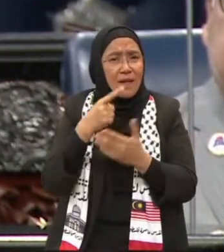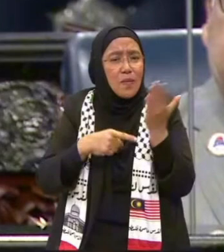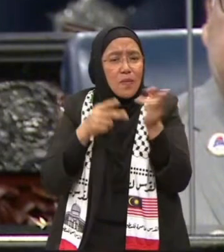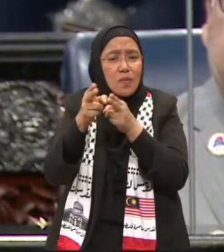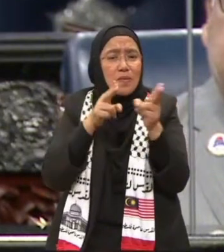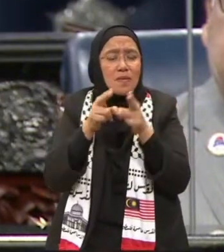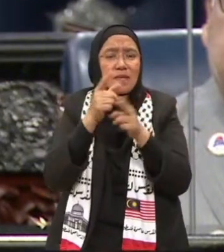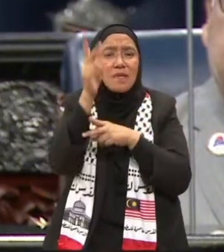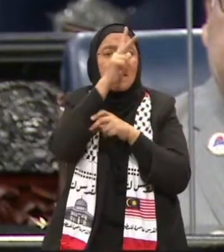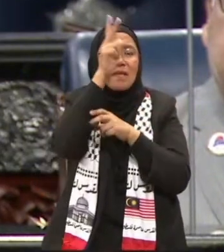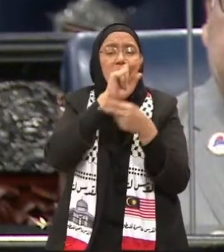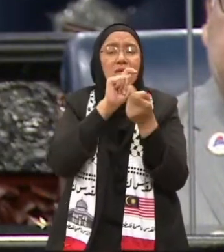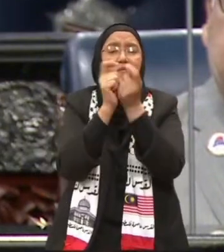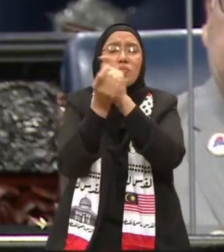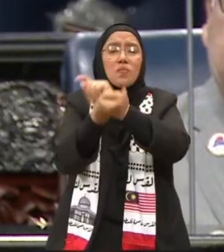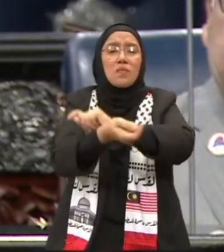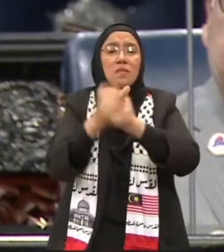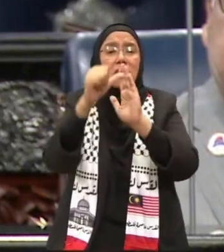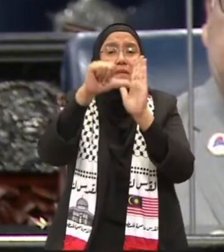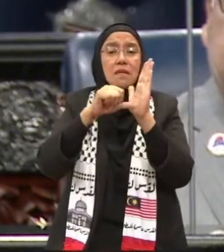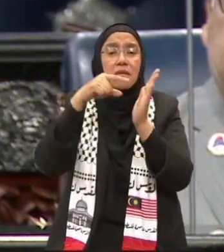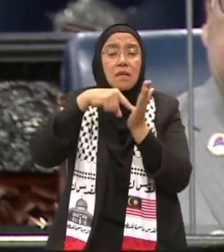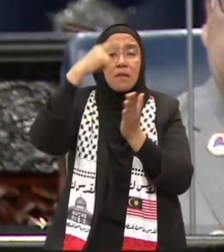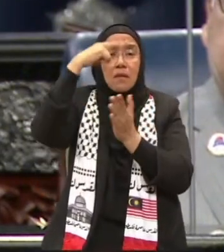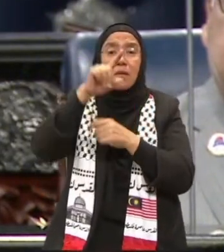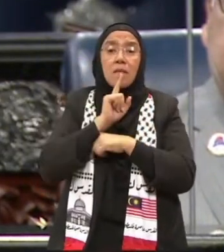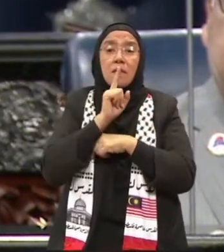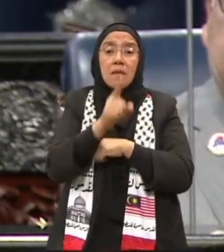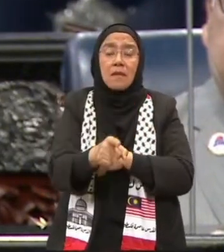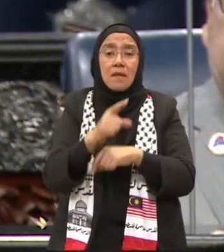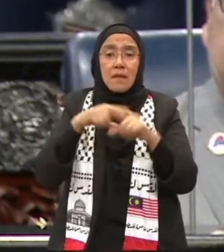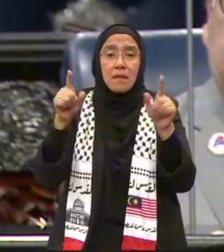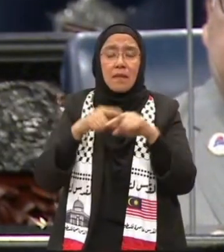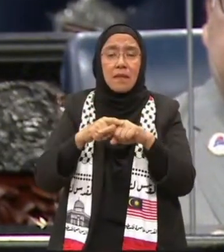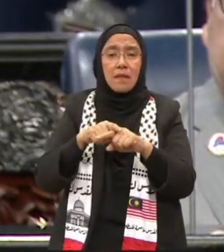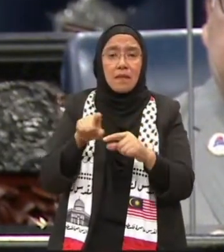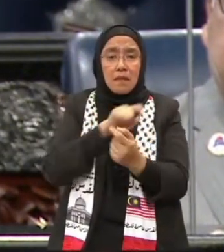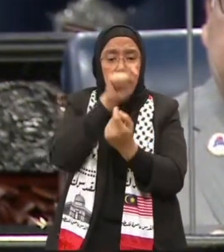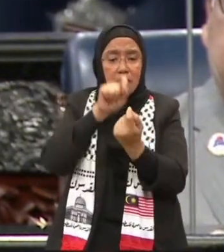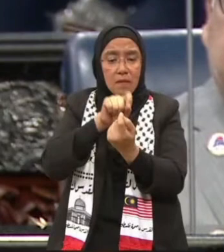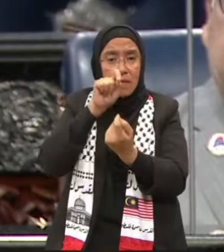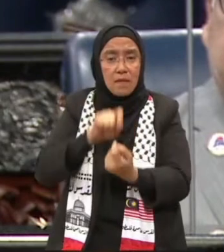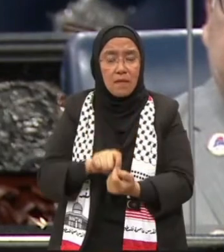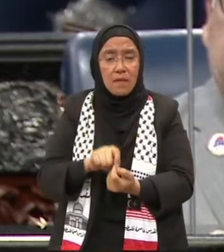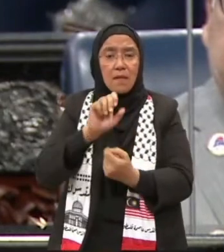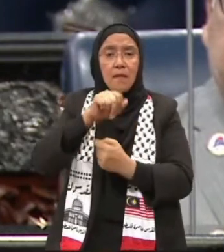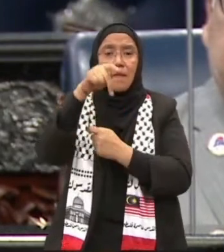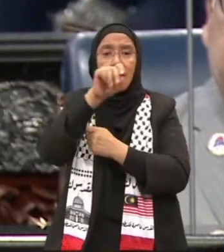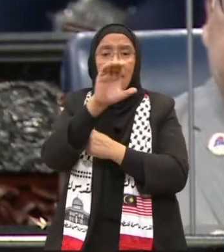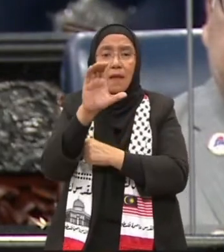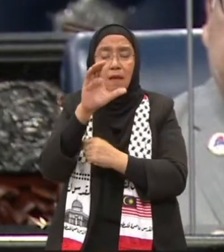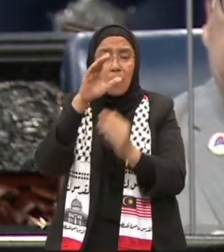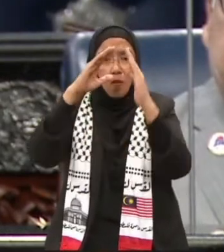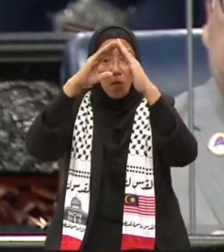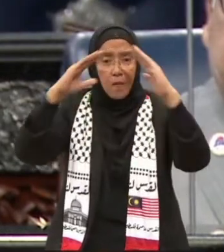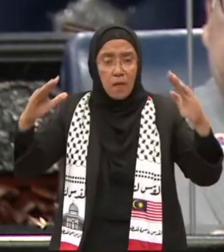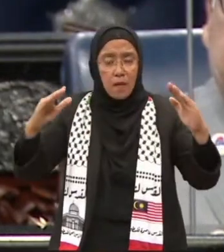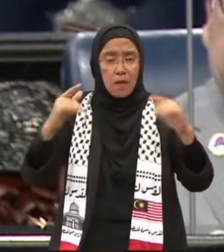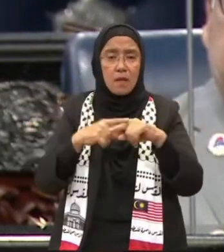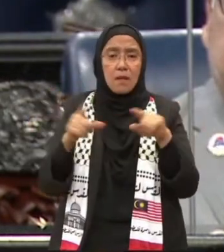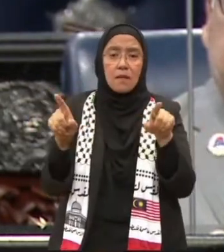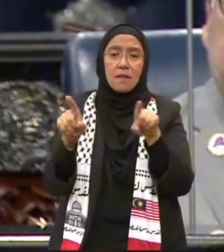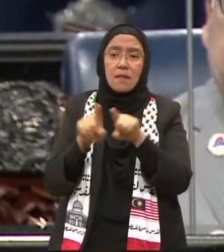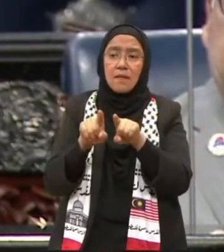mewajibkan kajian kedaya hidupan untuk memastikan spesifikasi rumah memenuhi permintaan dan tawaran harga adalah mampu milik,